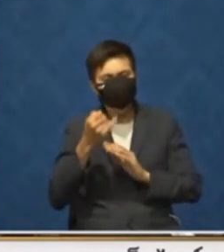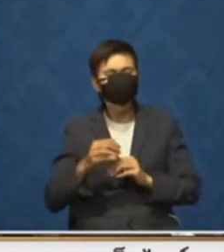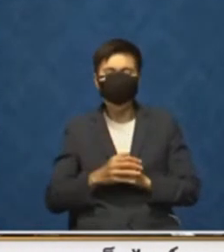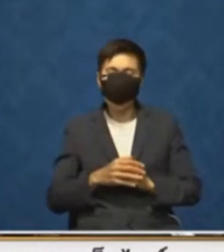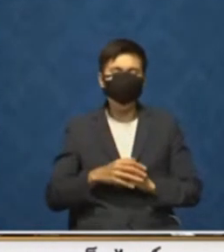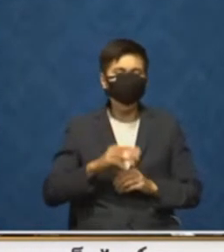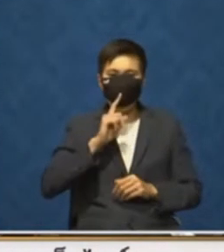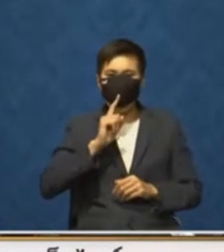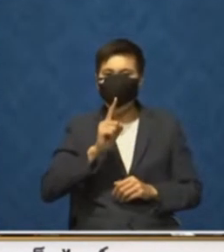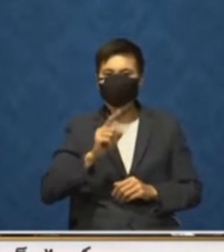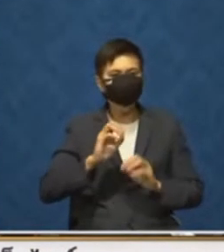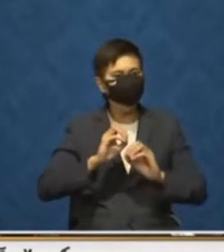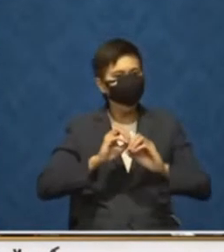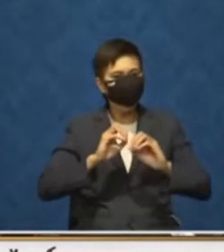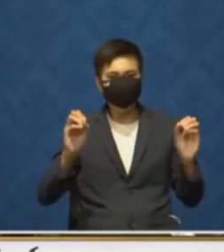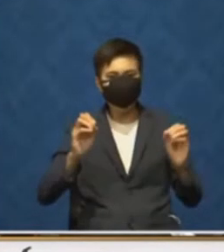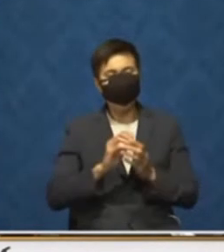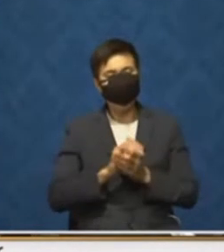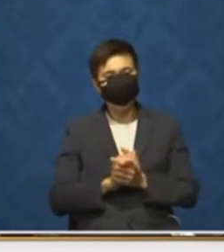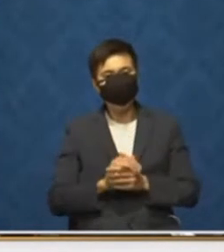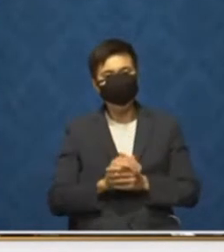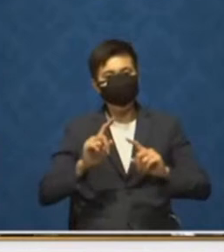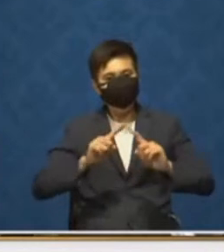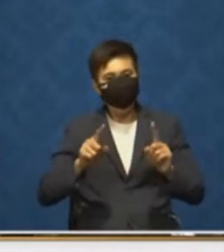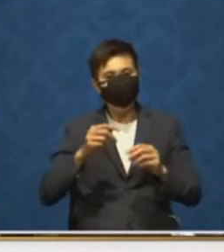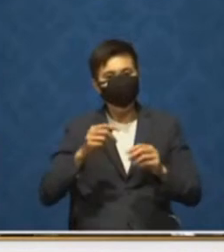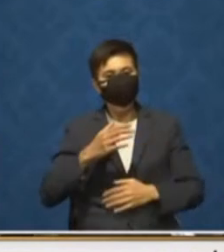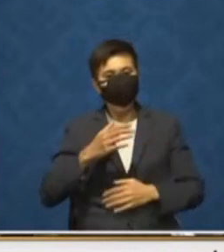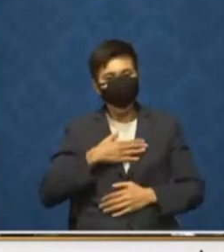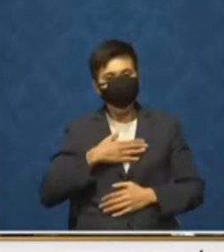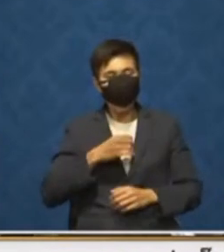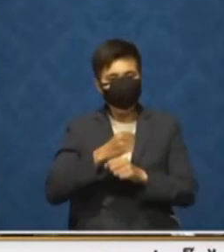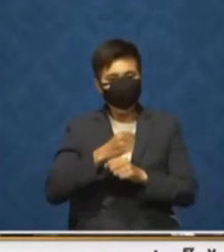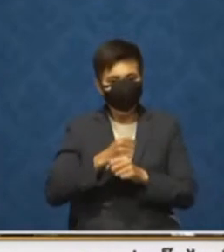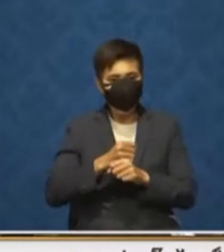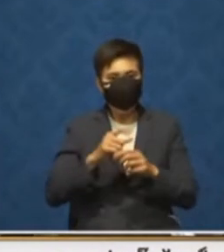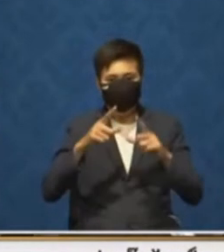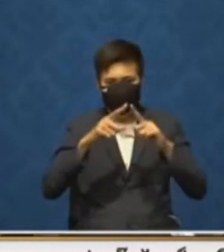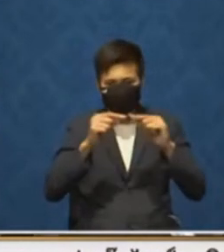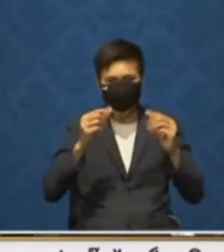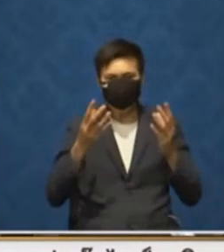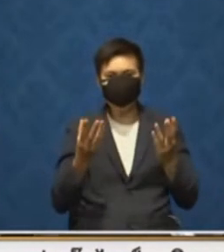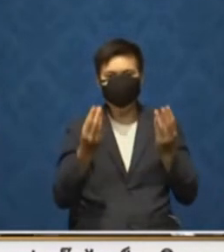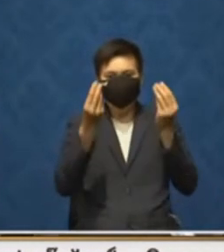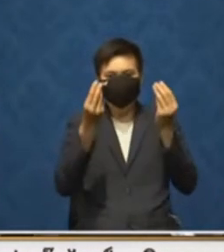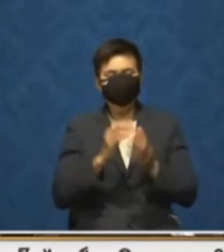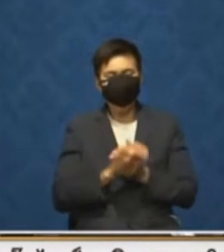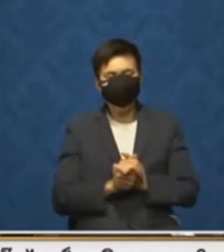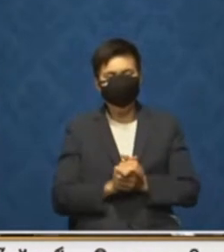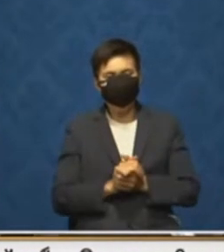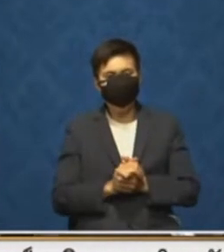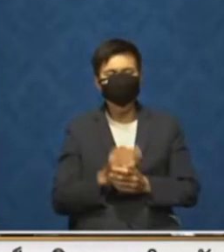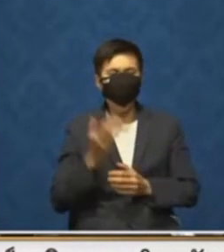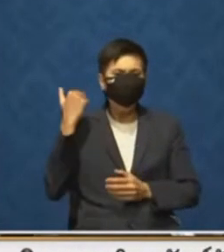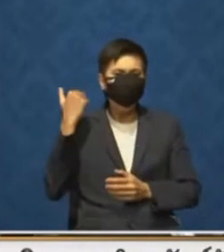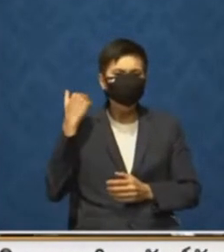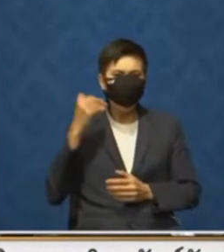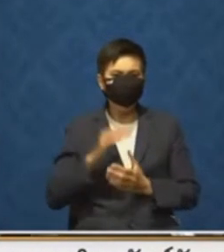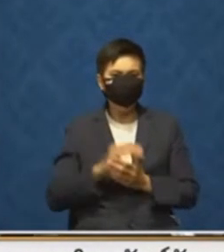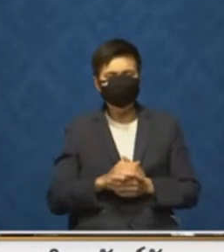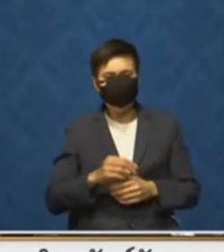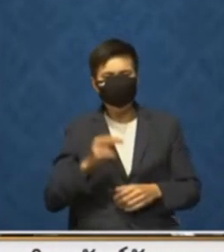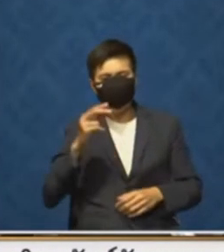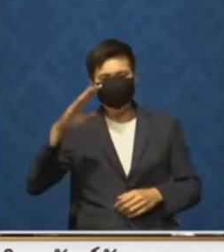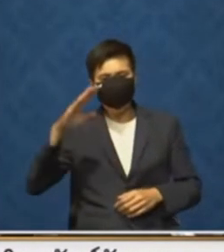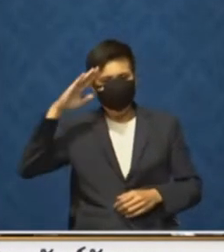แต่ว่าเราก็ต้องดำเนินคดีให้สิ้นสุดให้จบไปผมไม่ได้มาตำหนิว่าวันนั้นทหารไทยไปยิงเขาเสีย